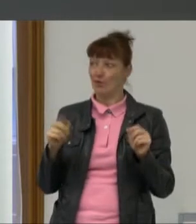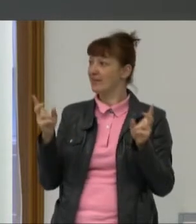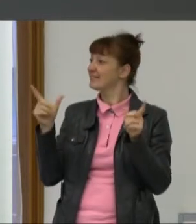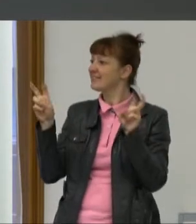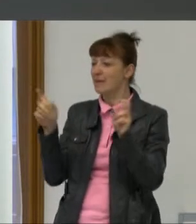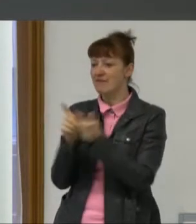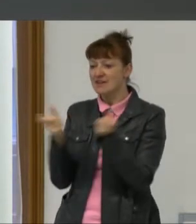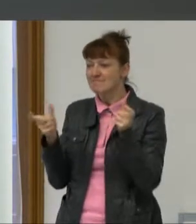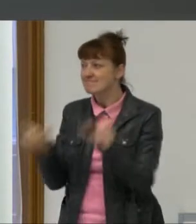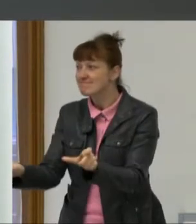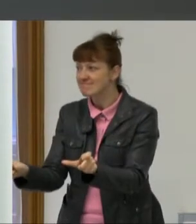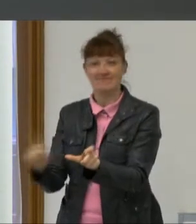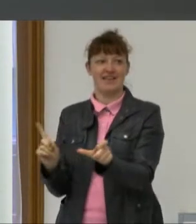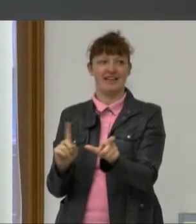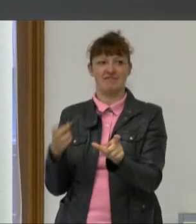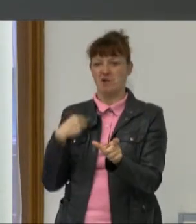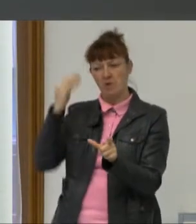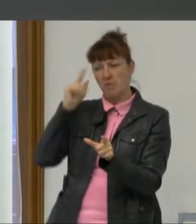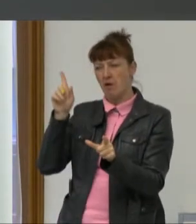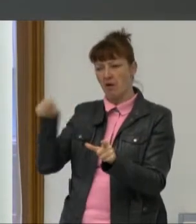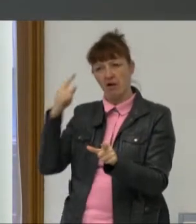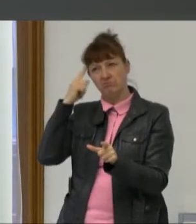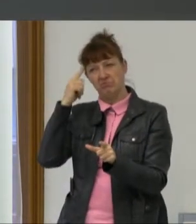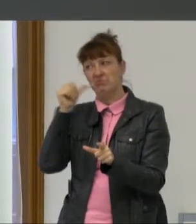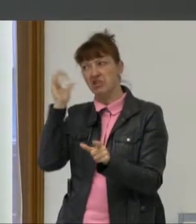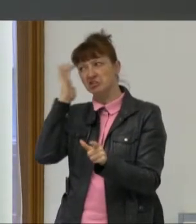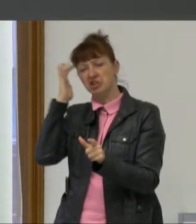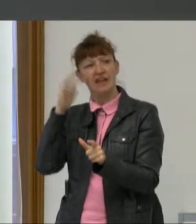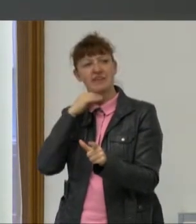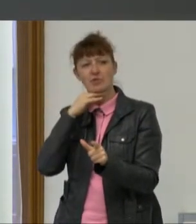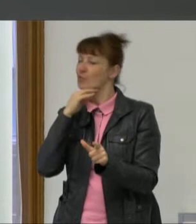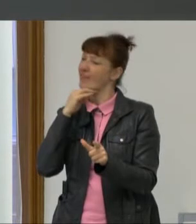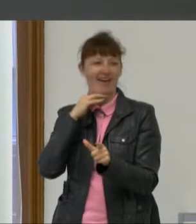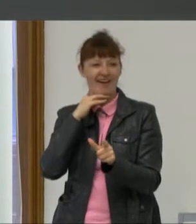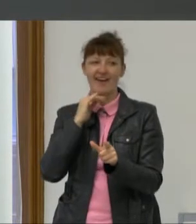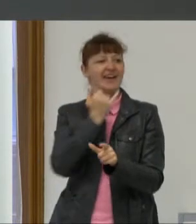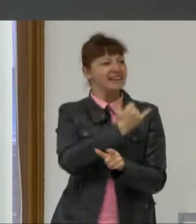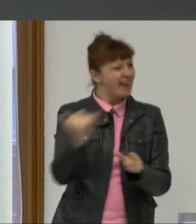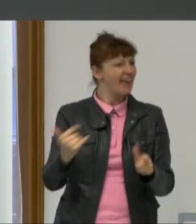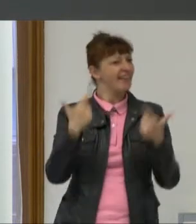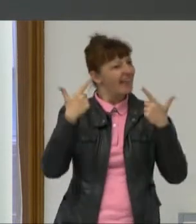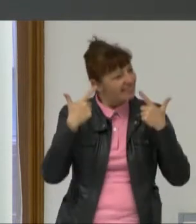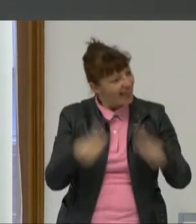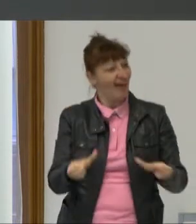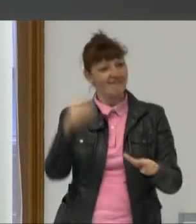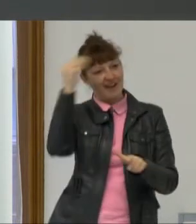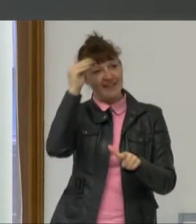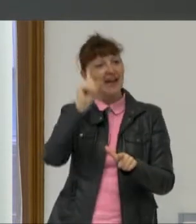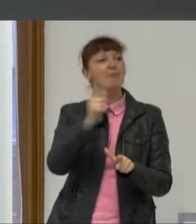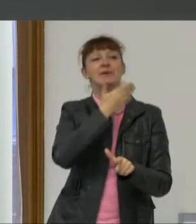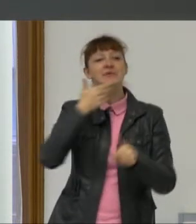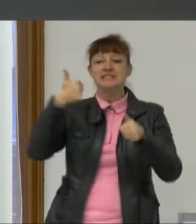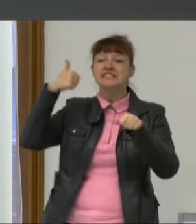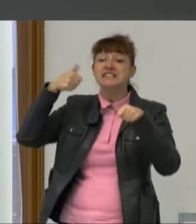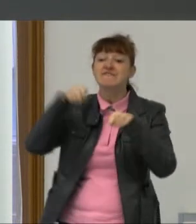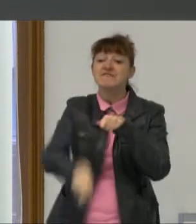wir glauben, er ist nicht so gescheit genug dafür, sondern jeder darf sich mit allen Themen auseinandersetzen, aber niemand wird gezwungen, alles auf einem